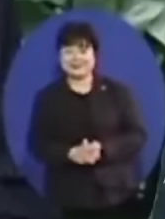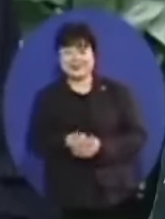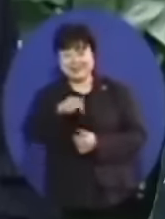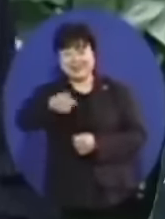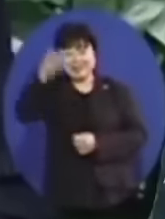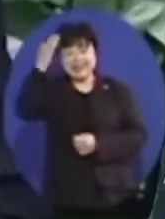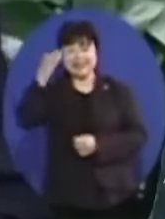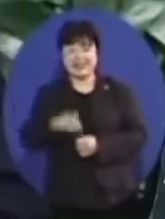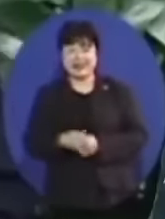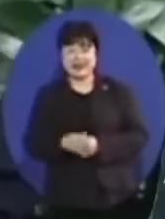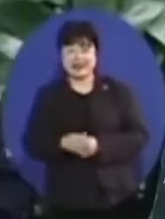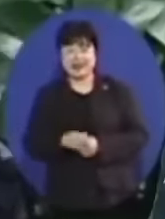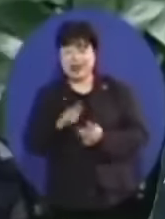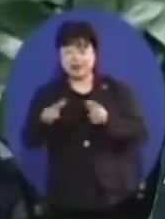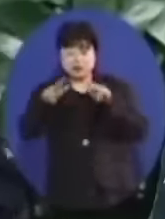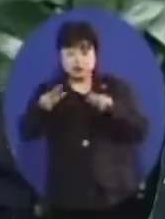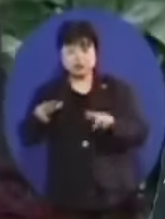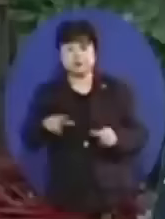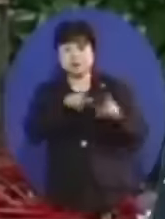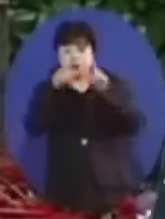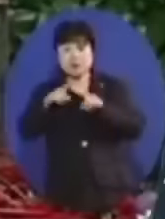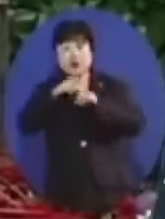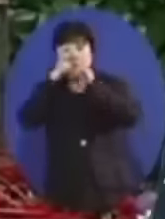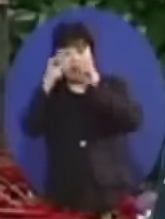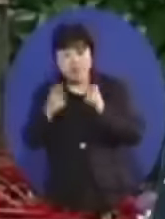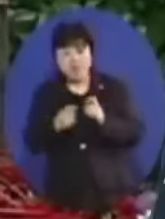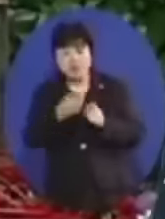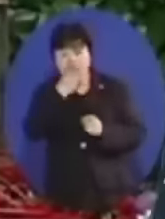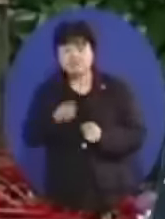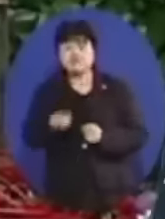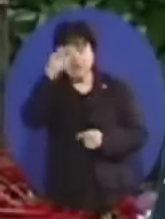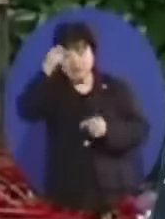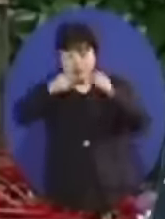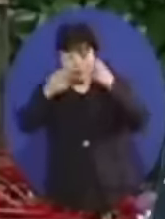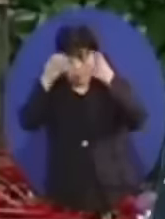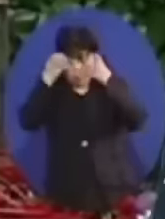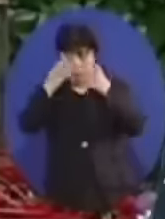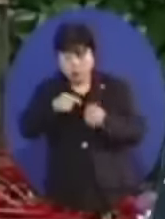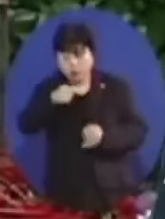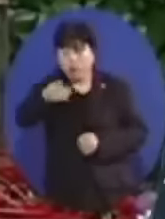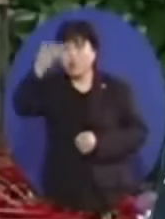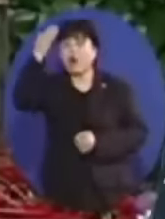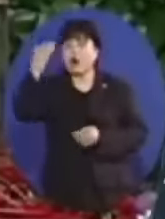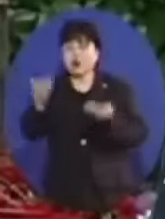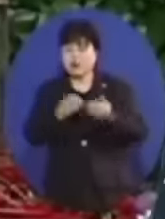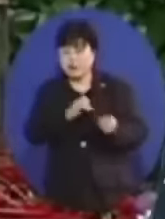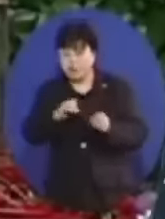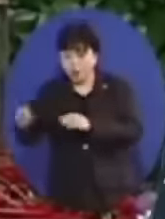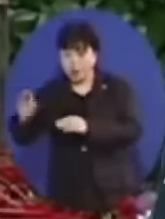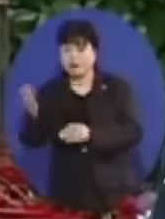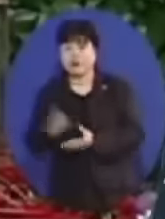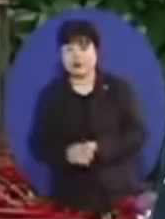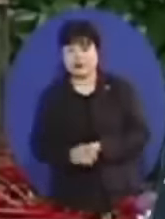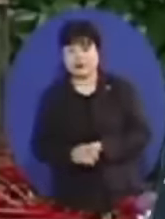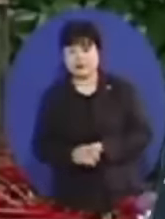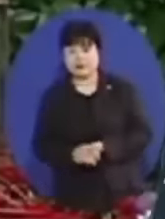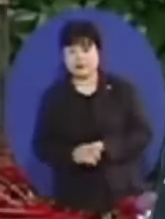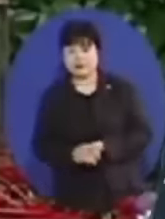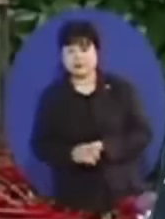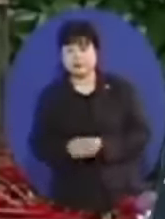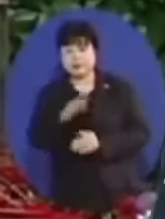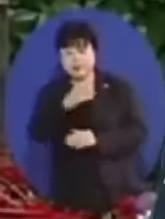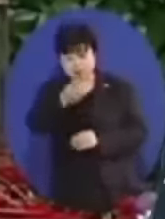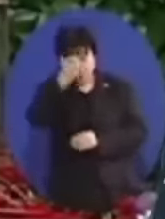옛날에 살지 않고 지금 사는 것입니다. 우리는 개인적으로도 불행하고 슬프고 고통스럽던 과거의 일을 버리게 합니다. 특히 우리